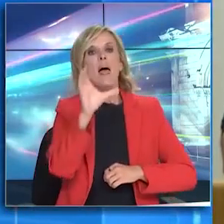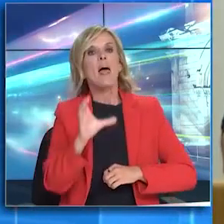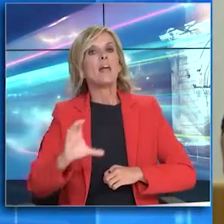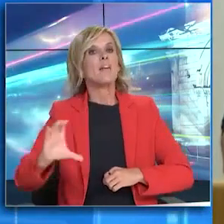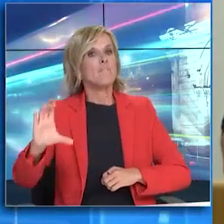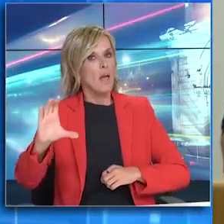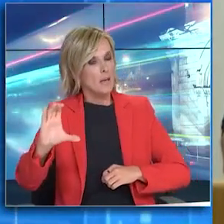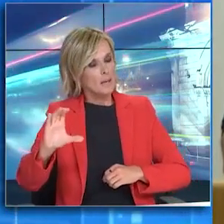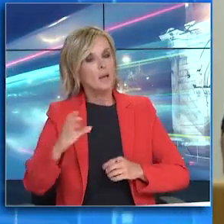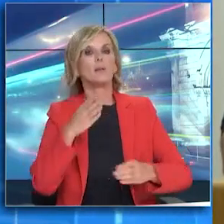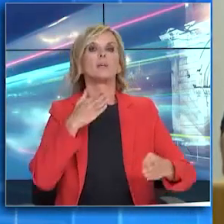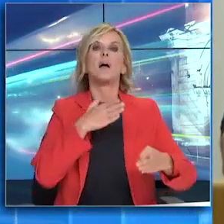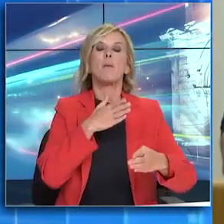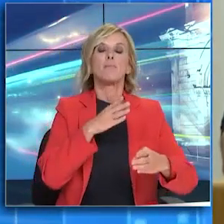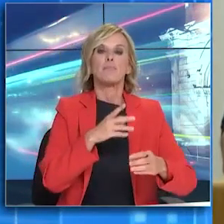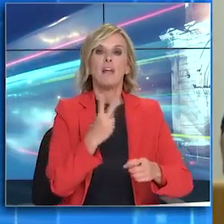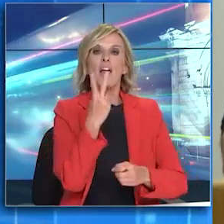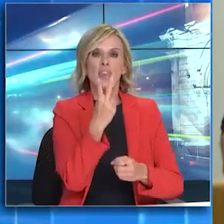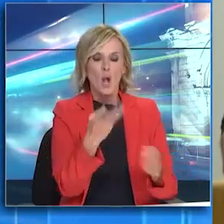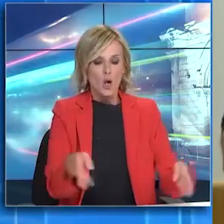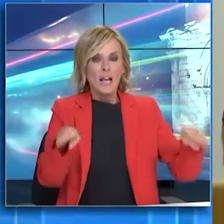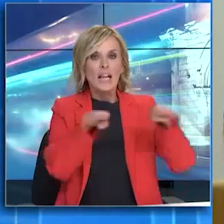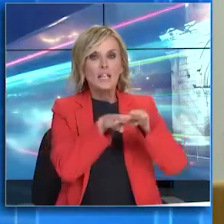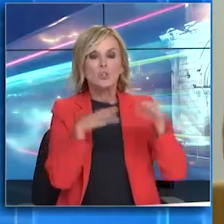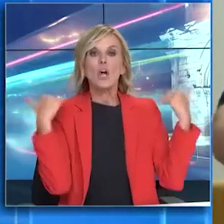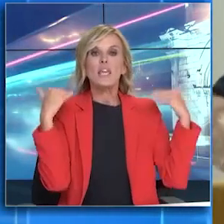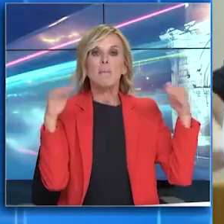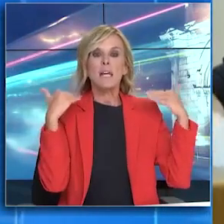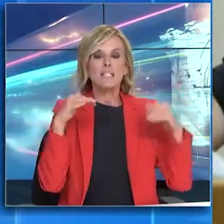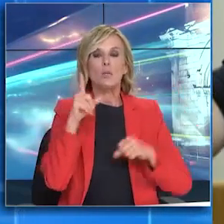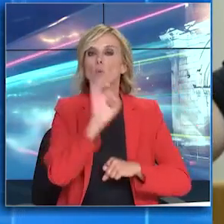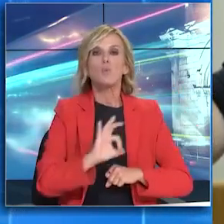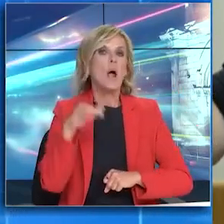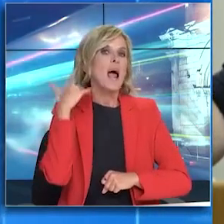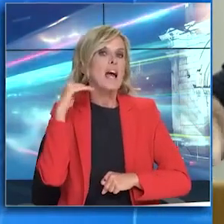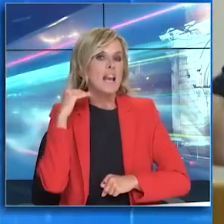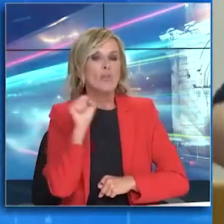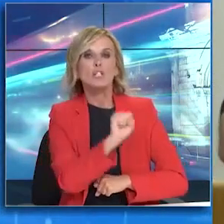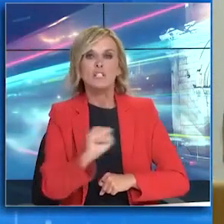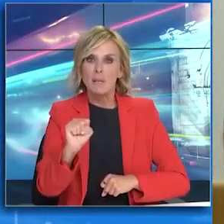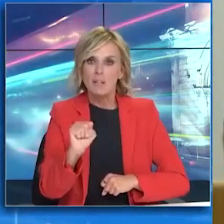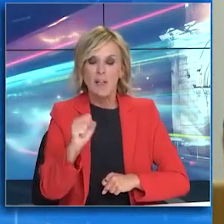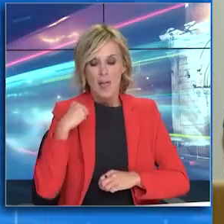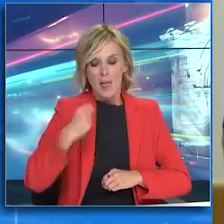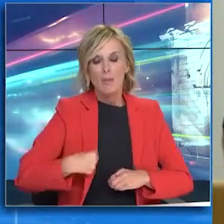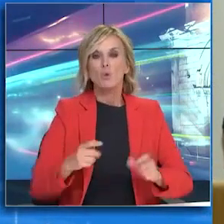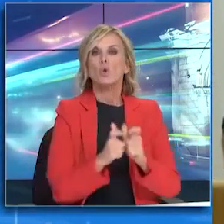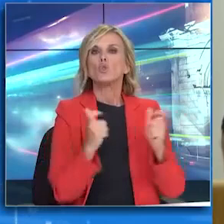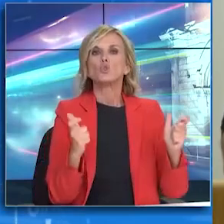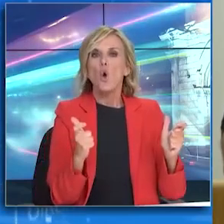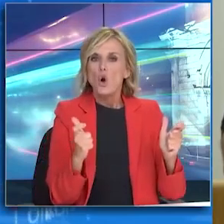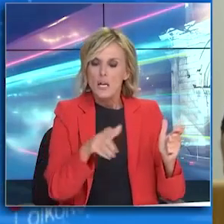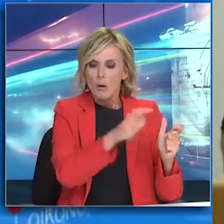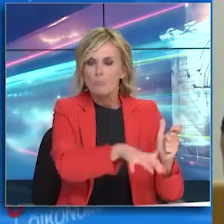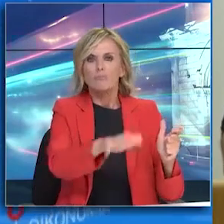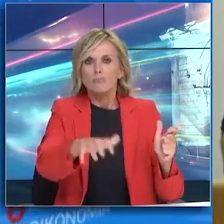θέσει στη διάθεσή τους 2 κλειστά γυμναστήρια σε Χαλκίδα και Σχηματάρι, το πρώτο δημοτικό σχολείο Αρτάκης, καθώς και το χώρο στο